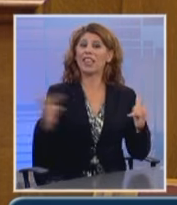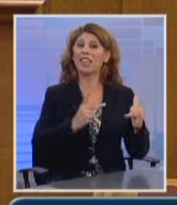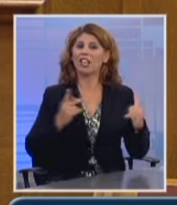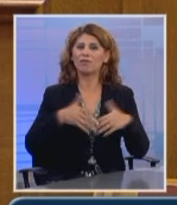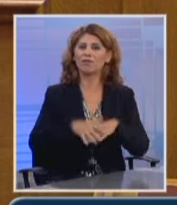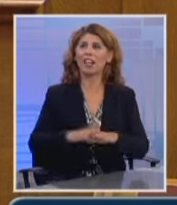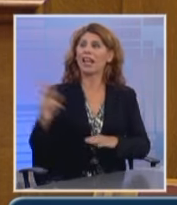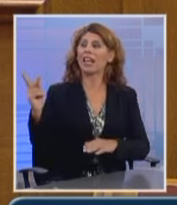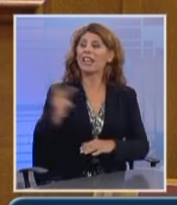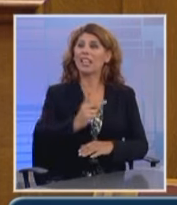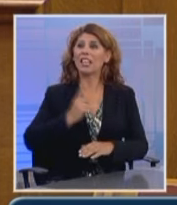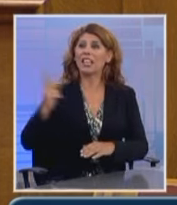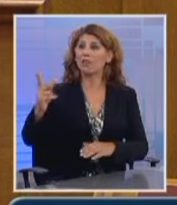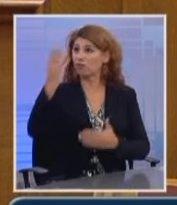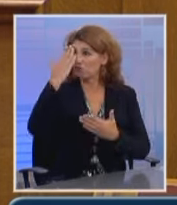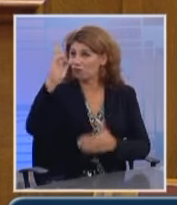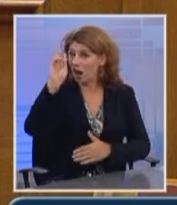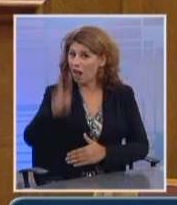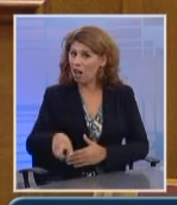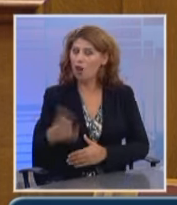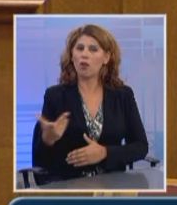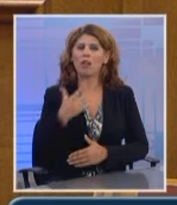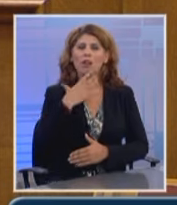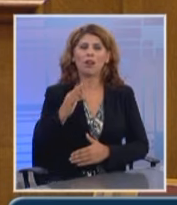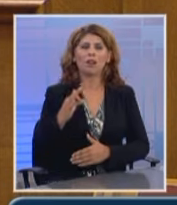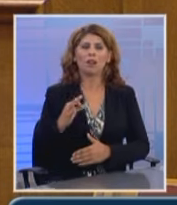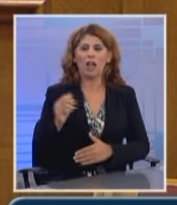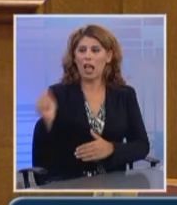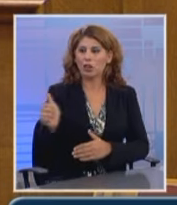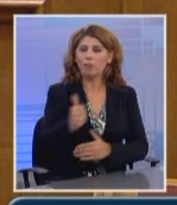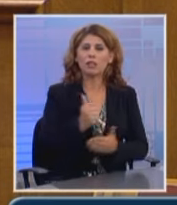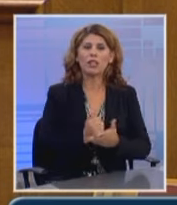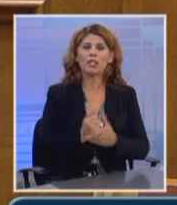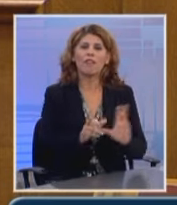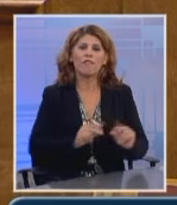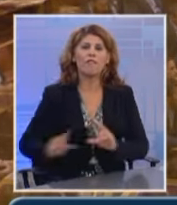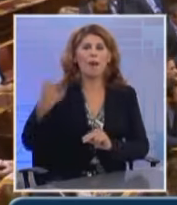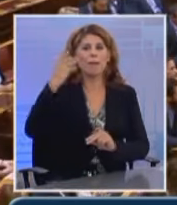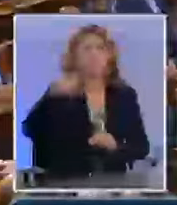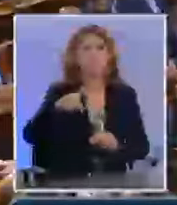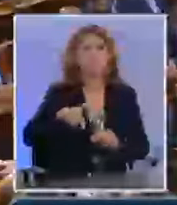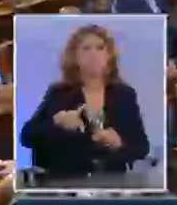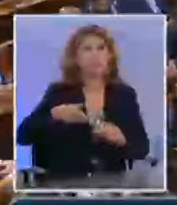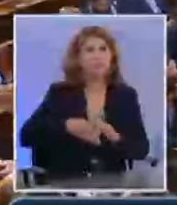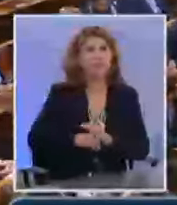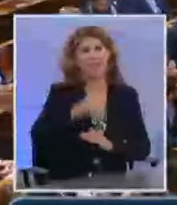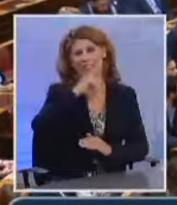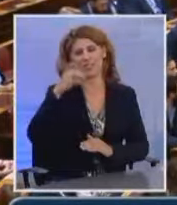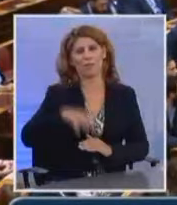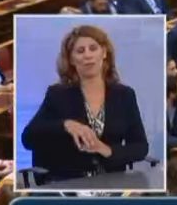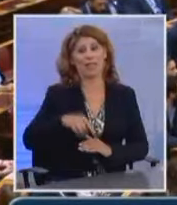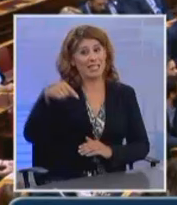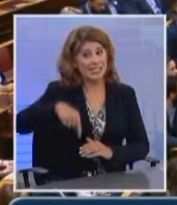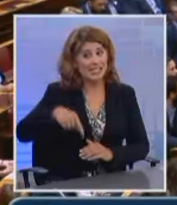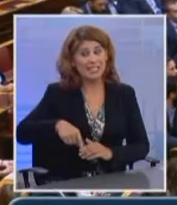ένα περιβάλλον διευρεμένης κοινωνικής δοκιμασίας του ατομικού αλλά και του συλλογικού πνεύματος. Ας είναι η σημερινή παρουσία